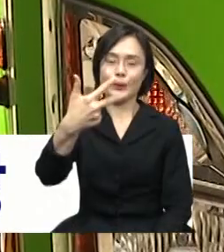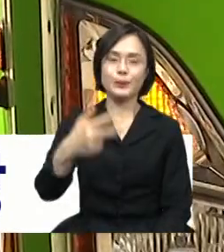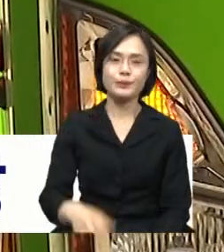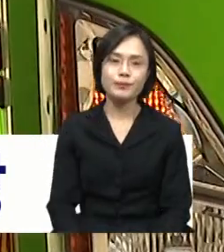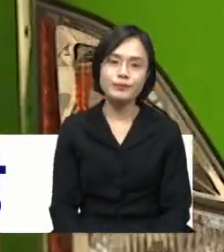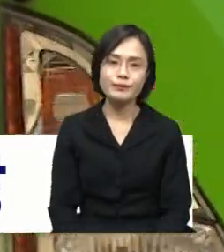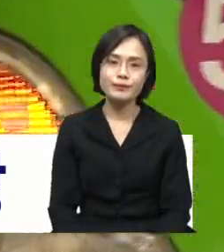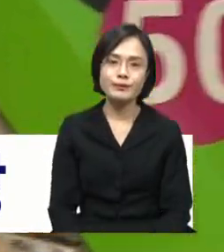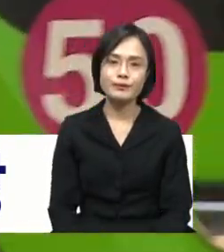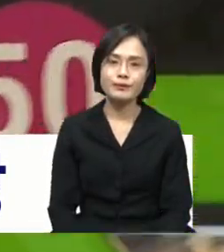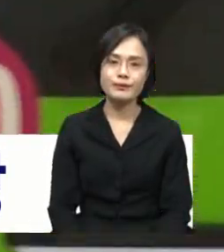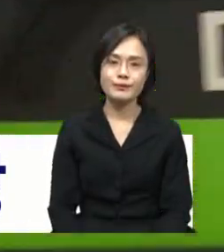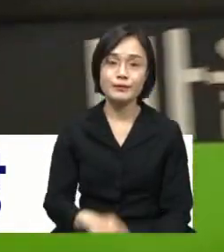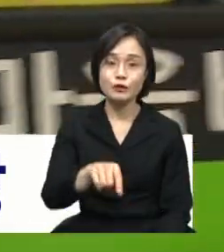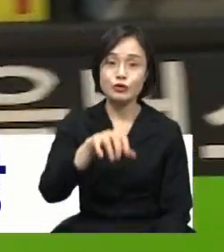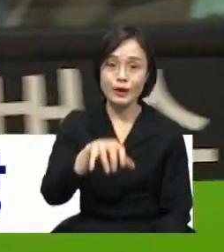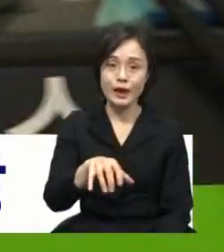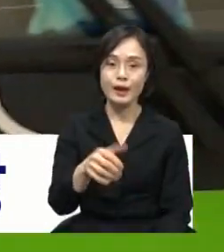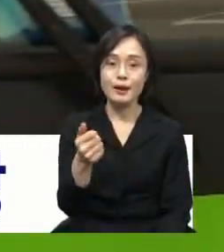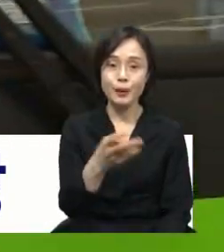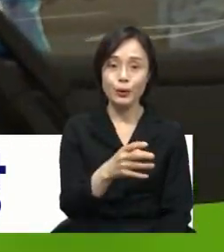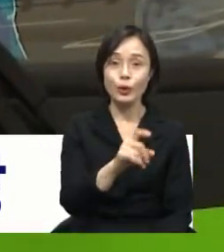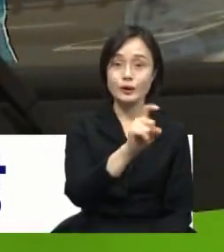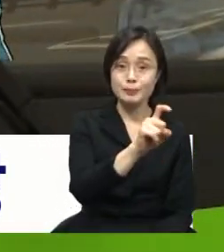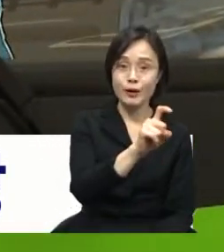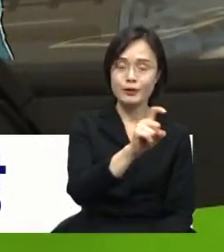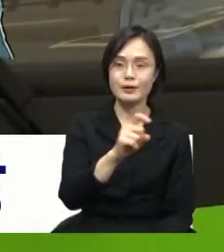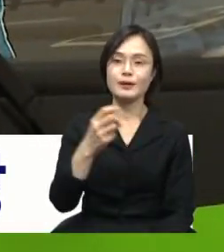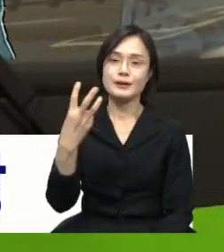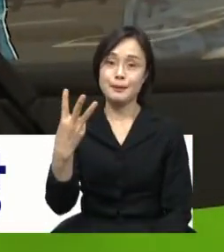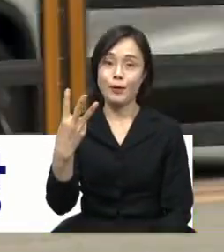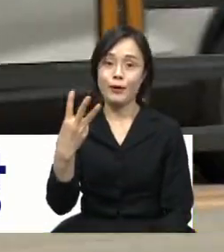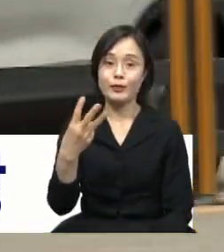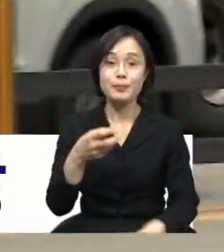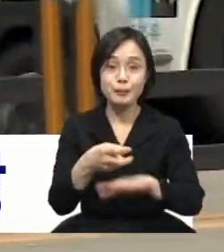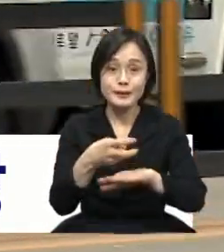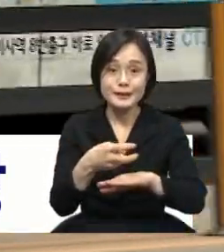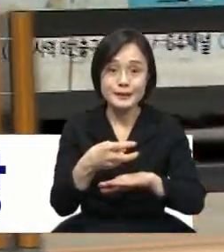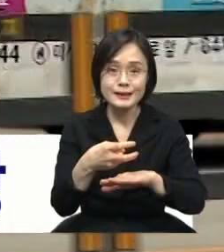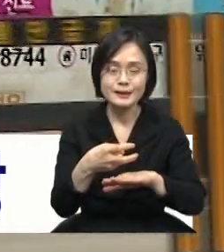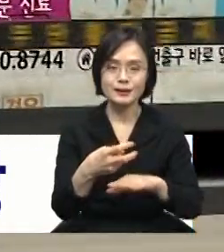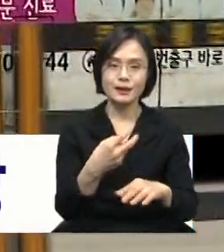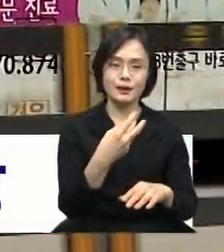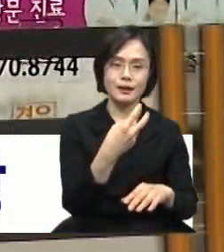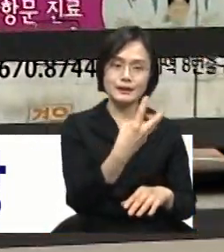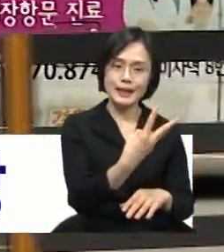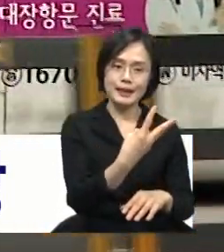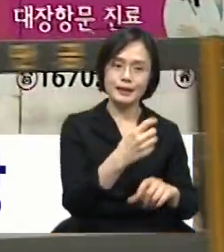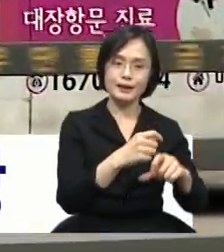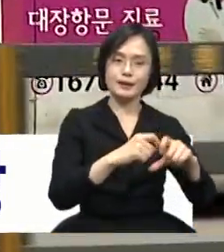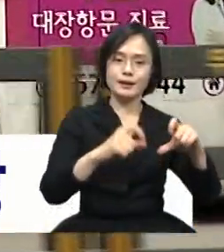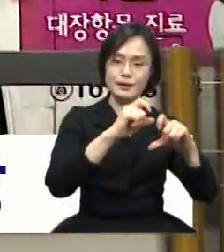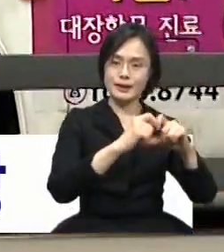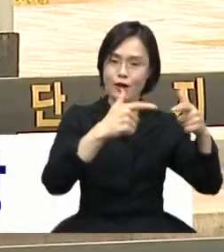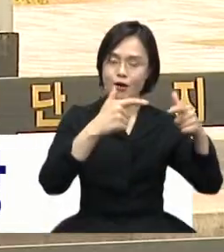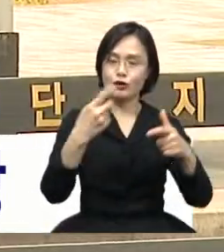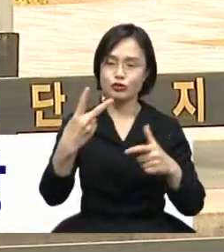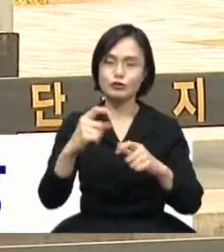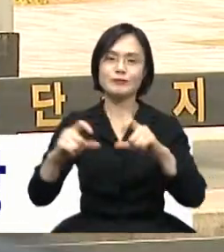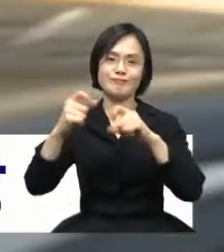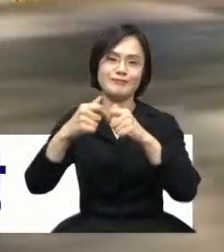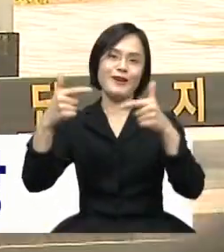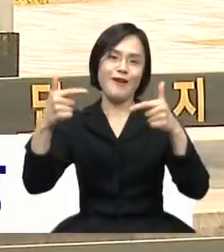늘어납니다 이중 마을 10번과 마을 3번 노선이 각각 세대와 두대 차입니다 하남시는